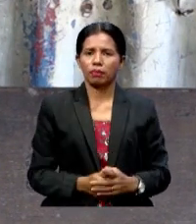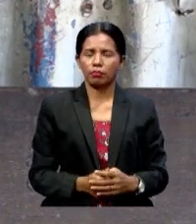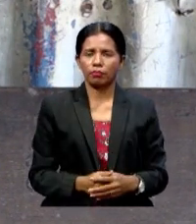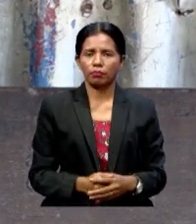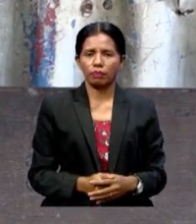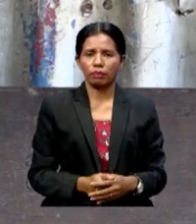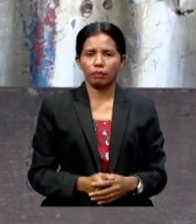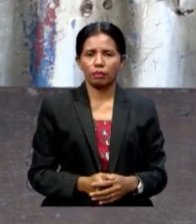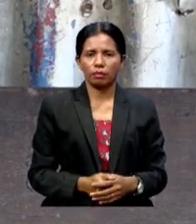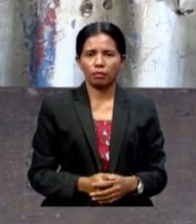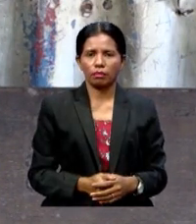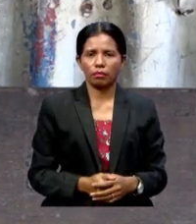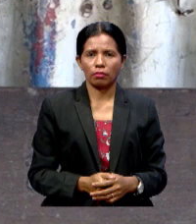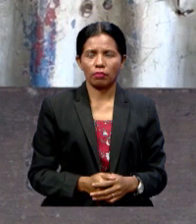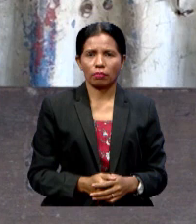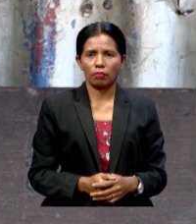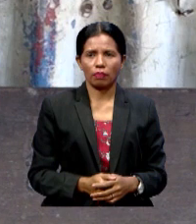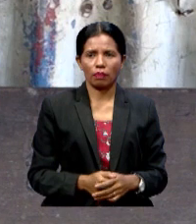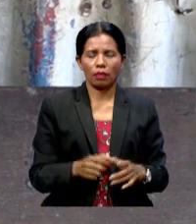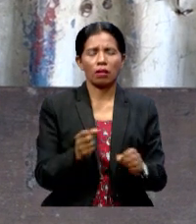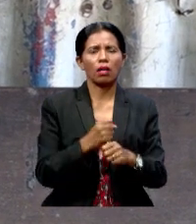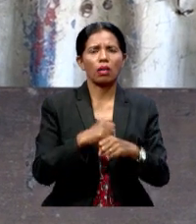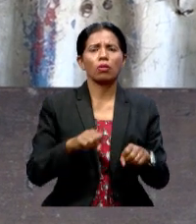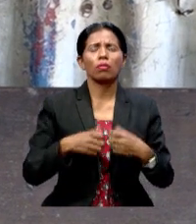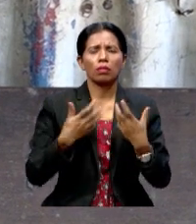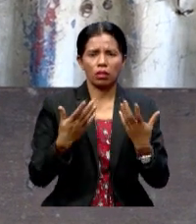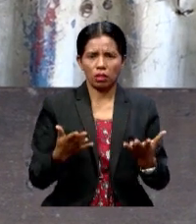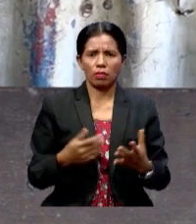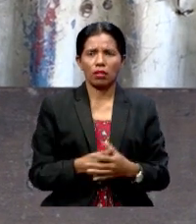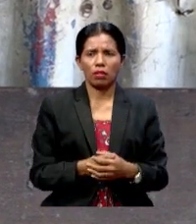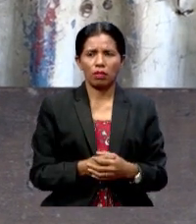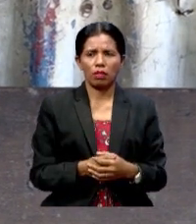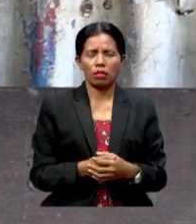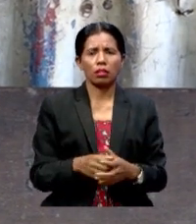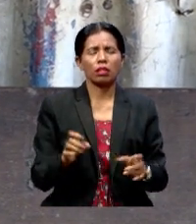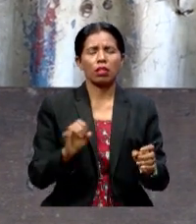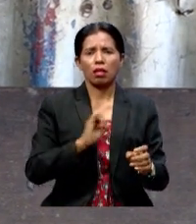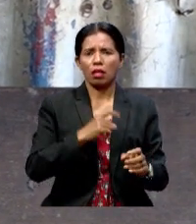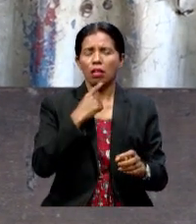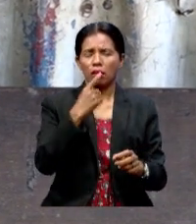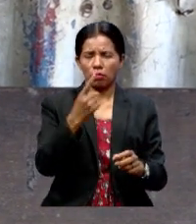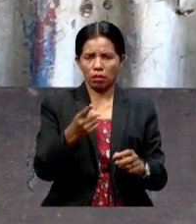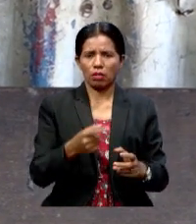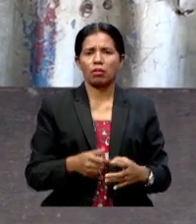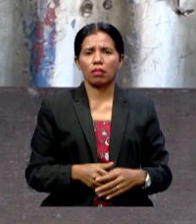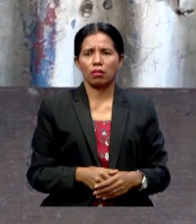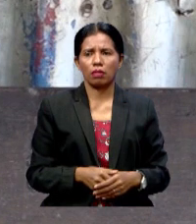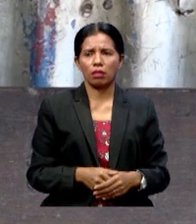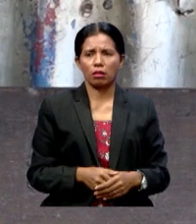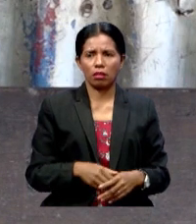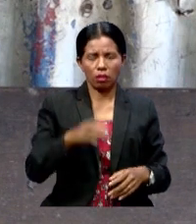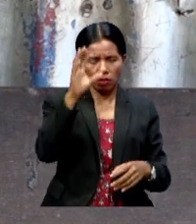E tabala de corona. Ha ta al musama. Cela ha de ansana. Ha u Emu buku